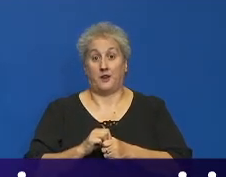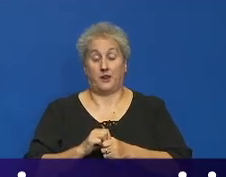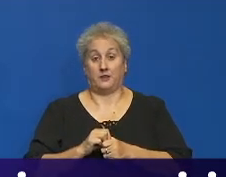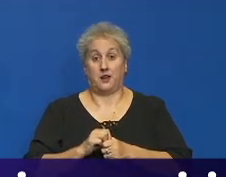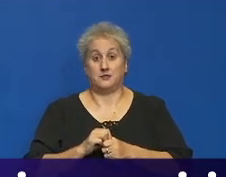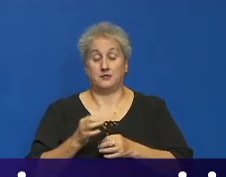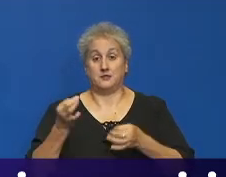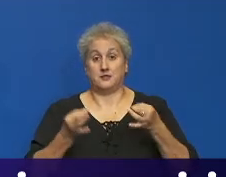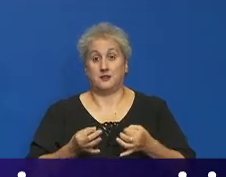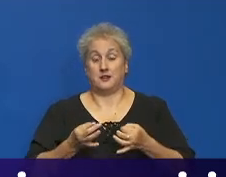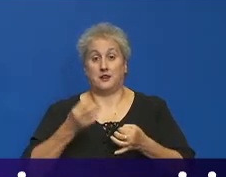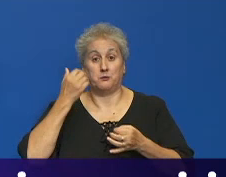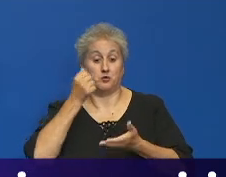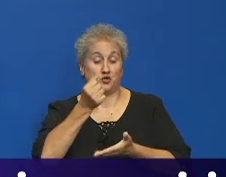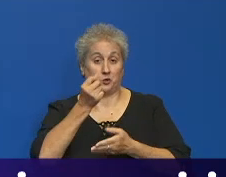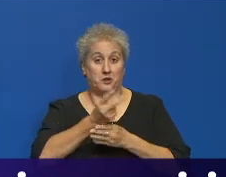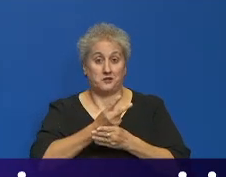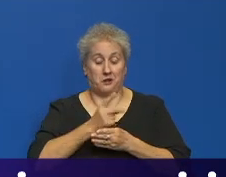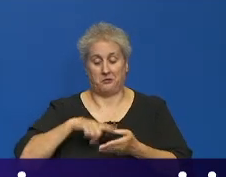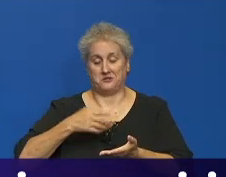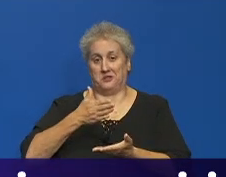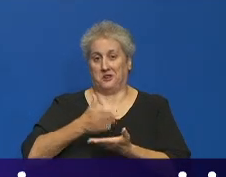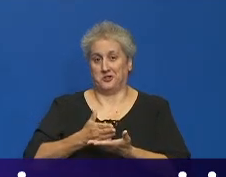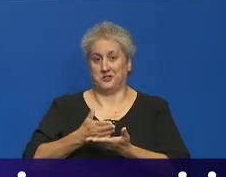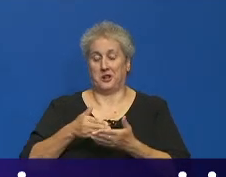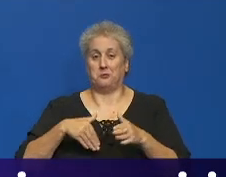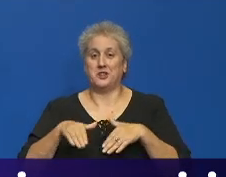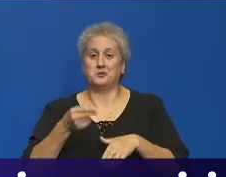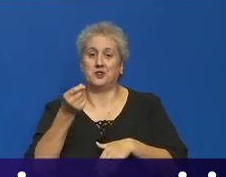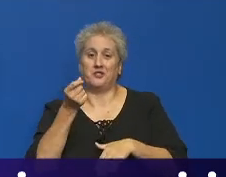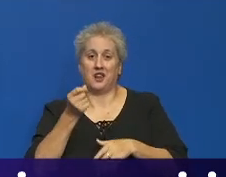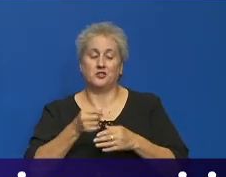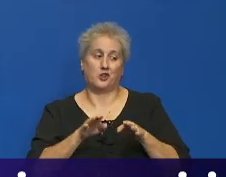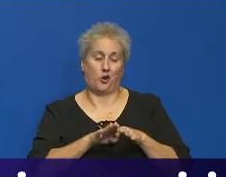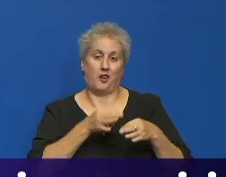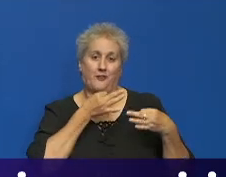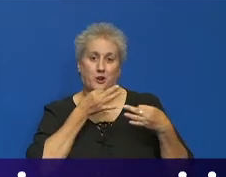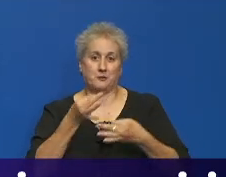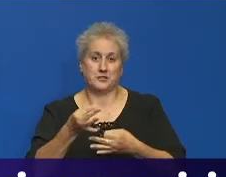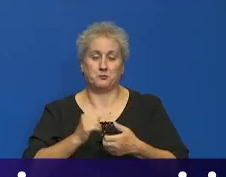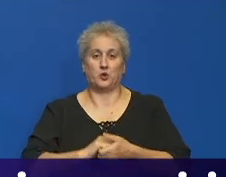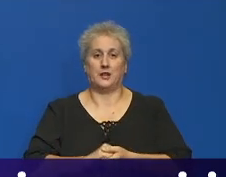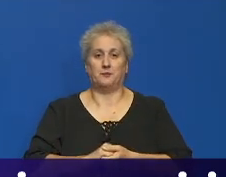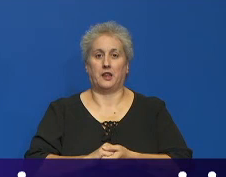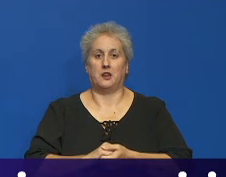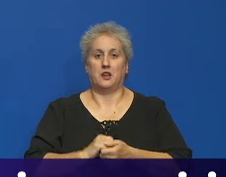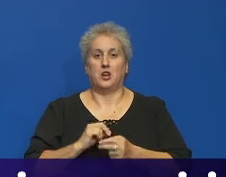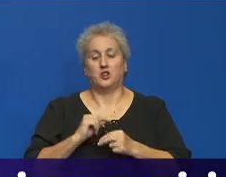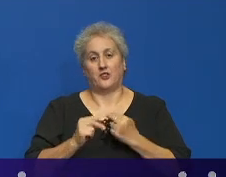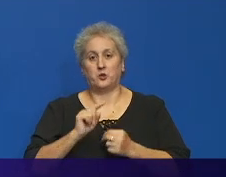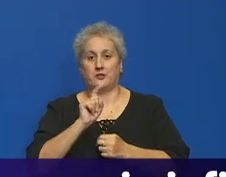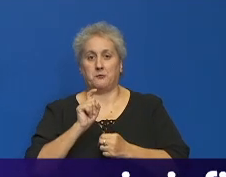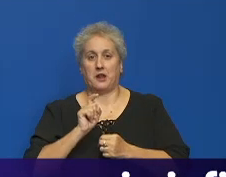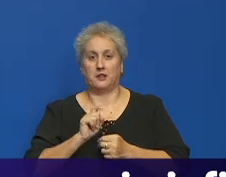afectează colectarea la bugetul de stat, asta e decizia de către Ministrului de Finanțe și probabil a coaliției. Și vreau să mai întreb...